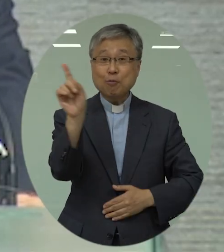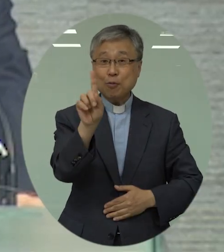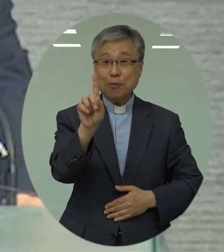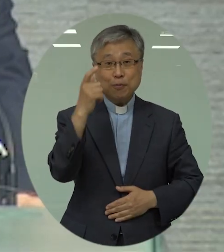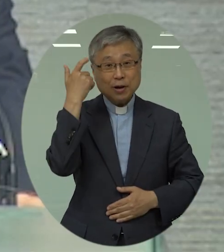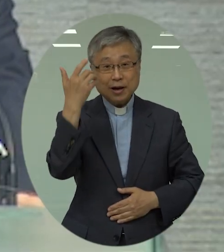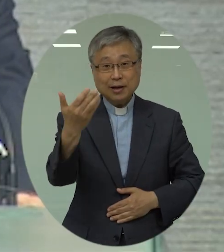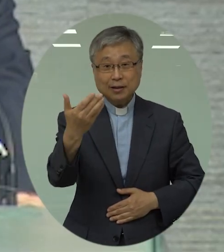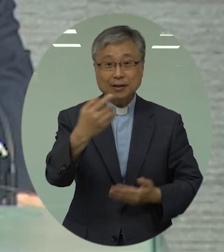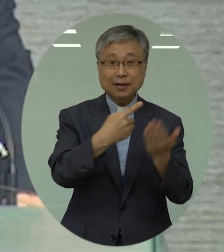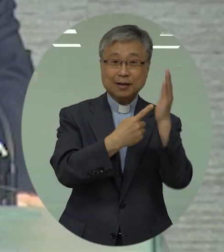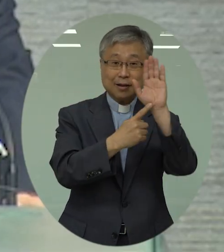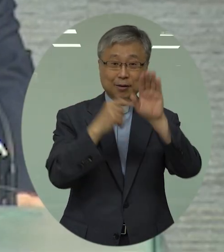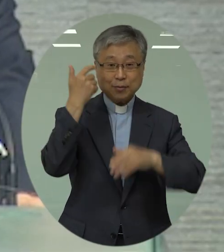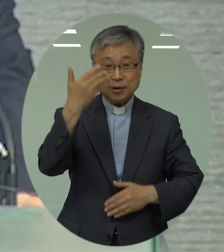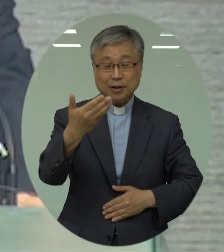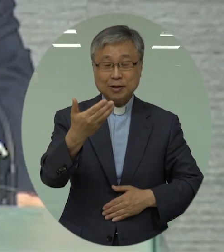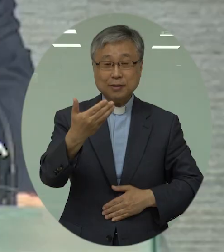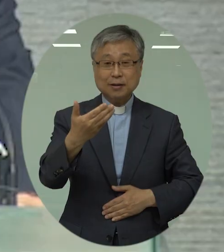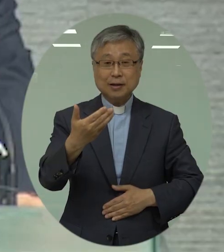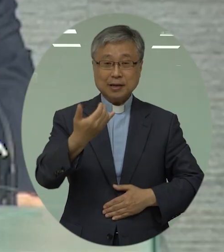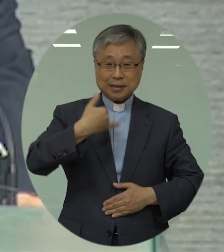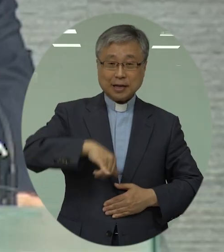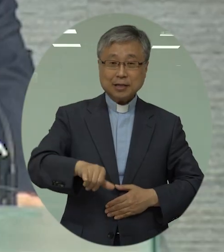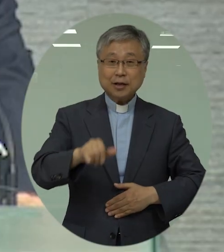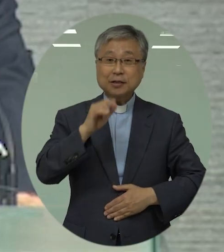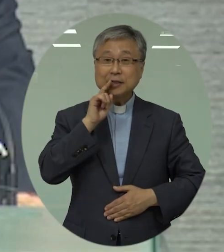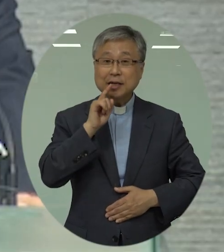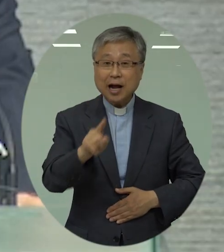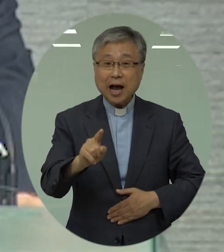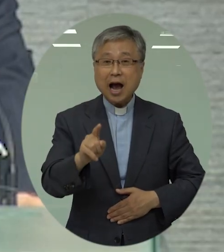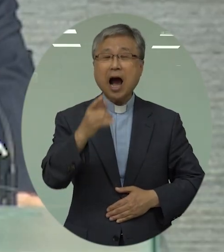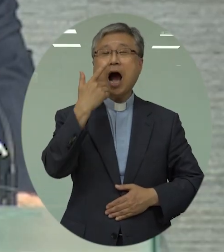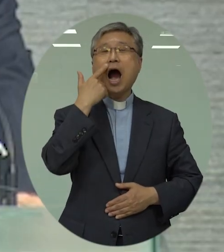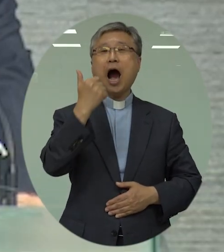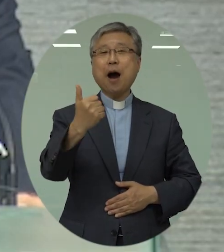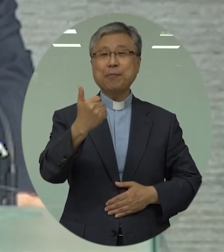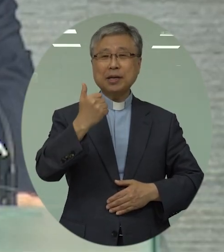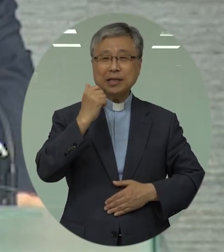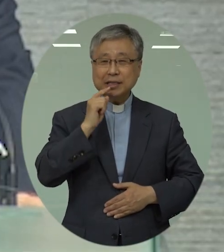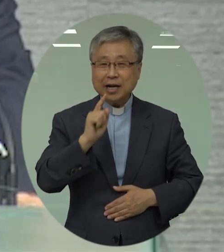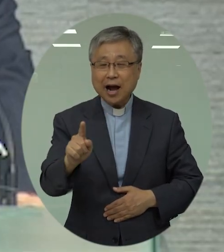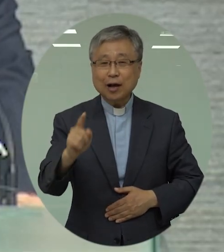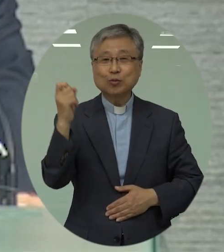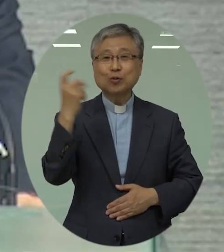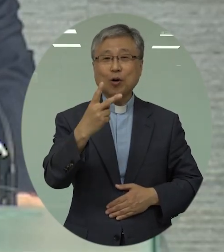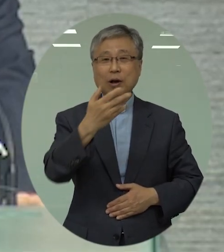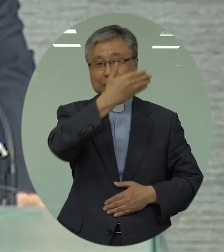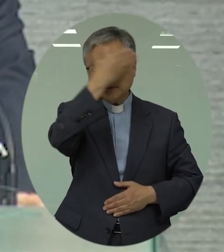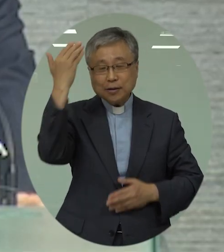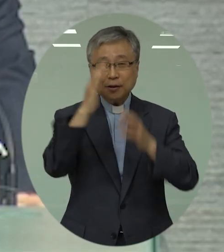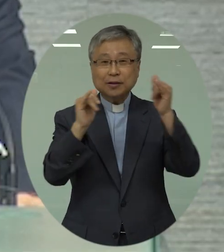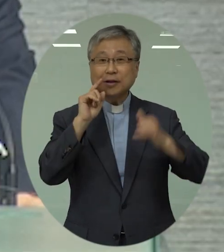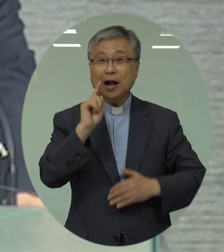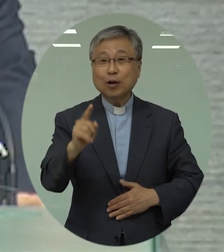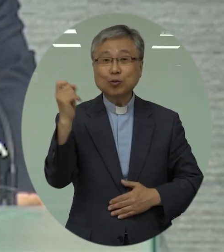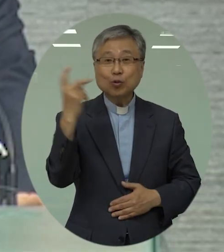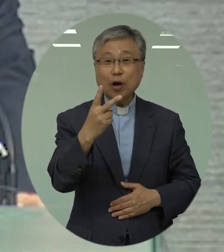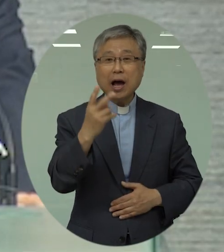호칭들이 등장합니까? 자녀들아, 또 아비들아, 또 청년들아,